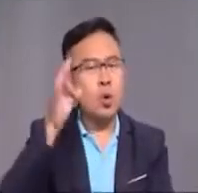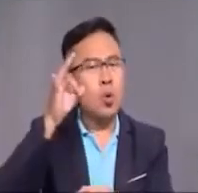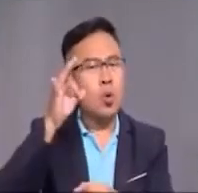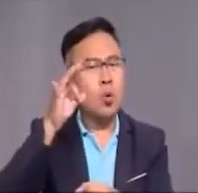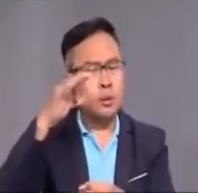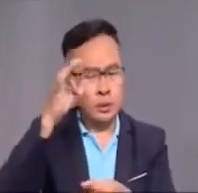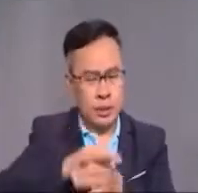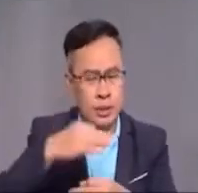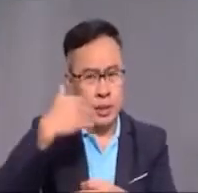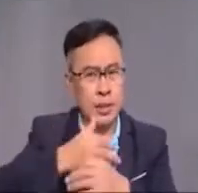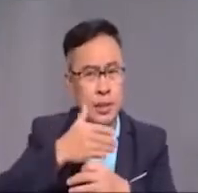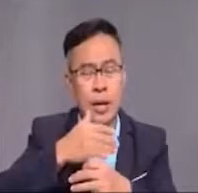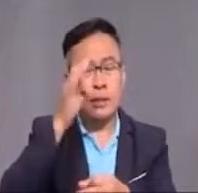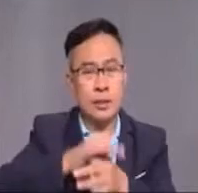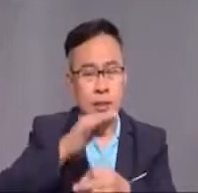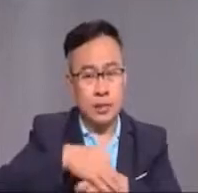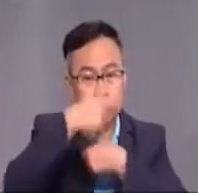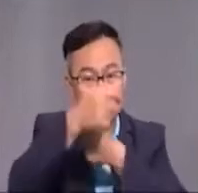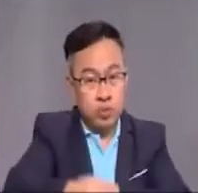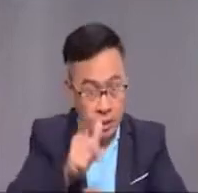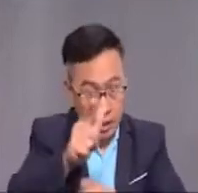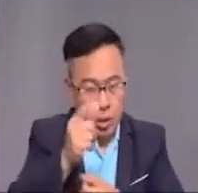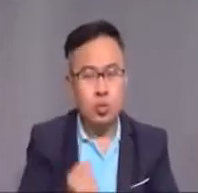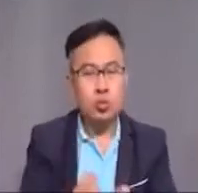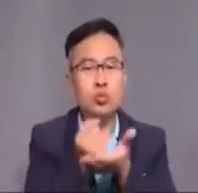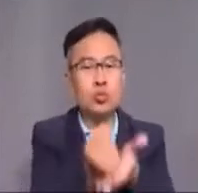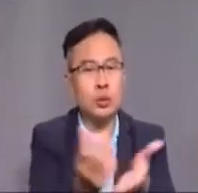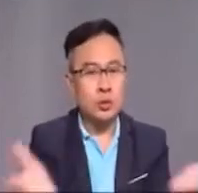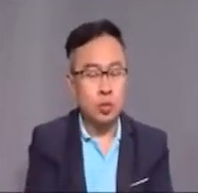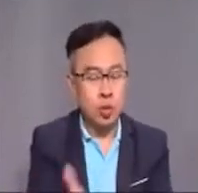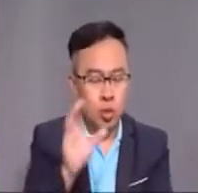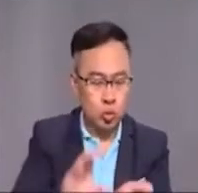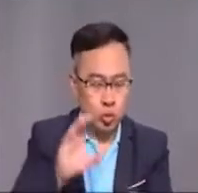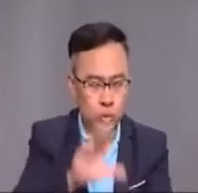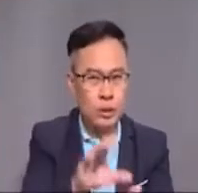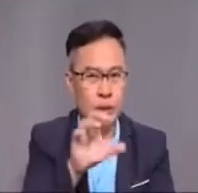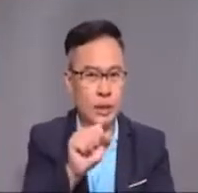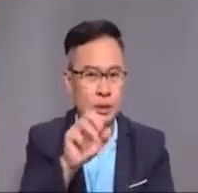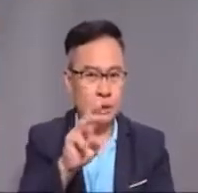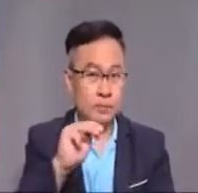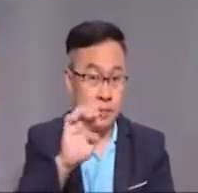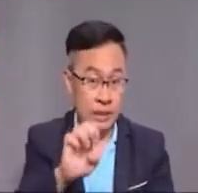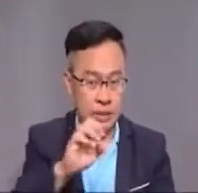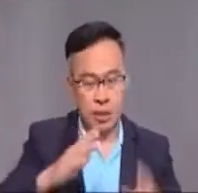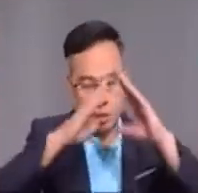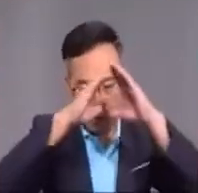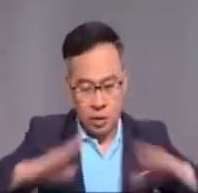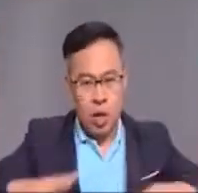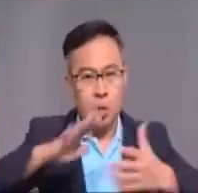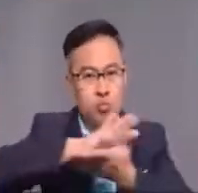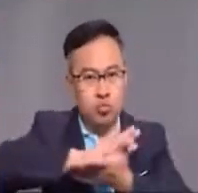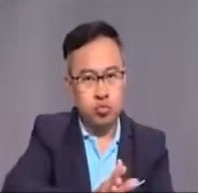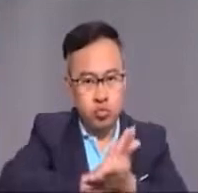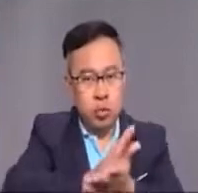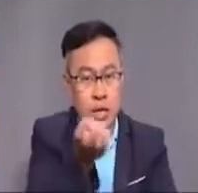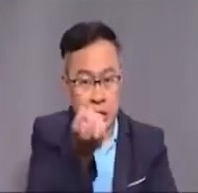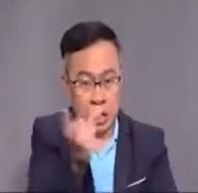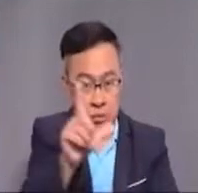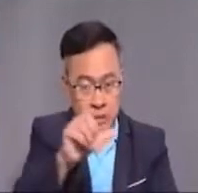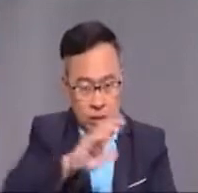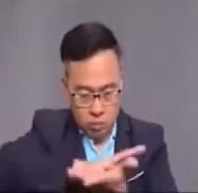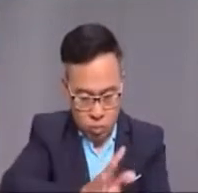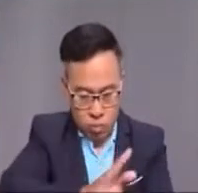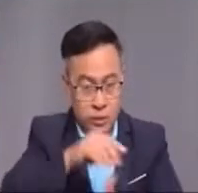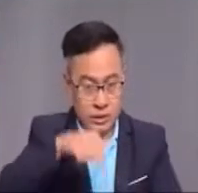SME เกษตรนะครับก็เข้ามาสนับสนุนตัวนี้ให้กับกลุ่มนะครับสร้างโรงสีนะครับ โอ้สร้างโรงสีทั้ง เป็นโรงใหญ่อลังการมาก ครับผ